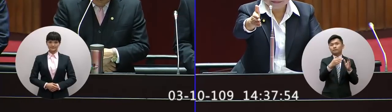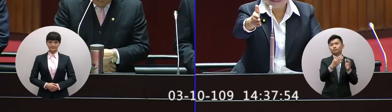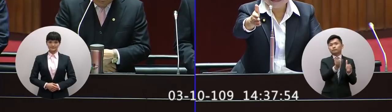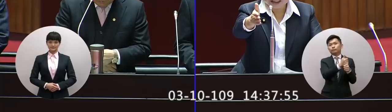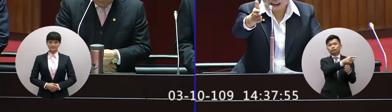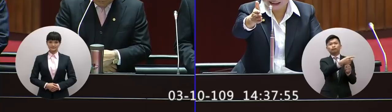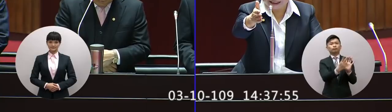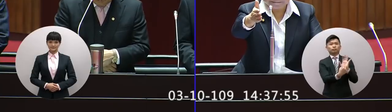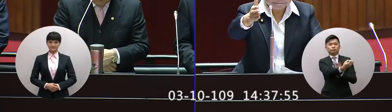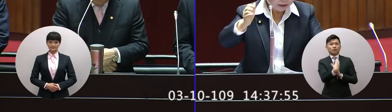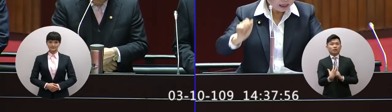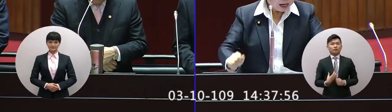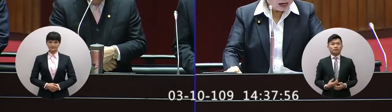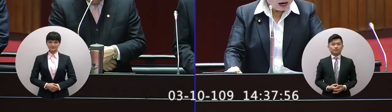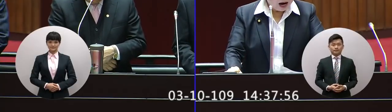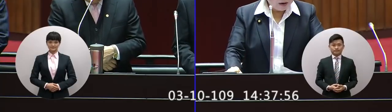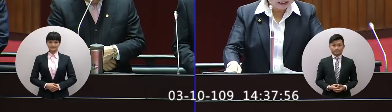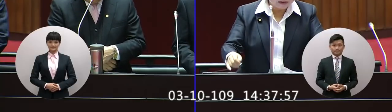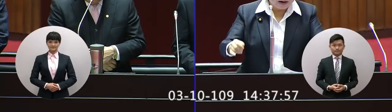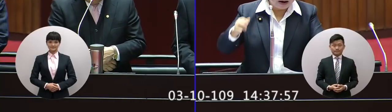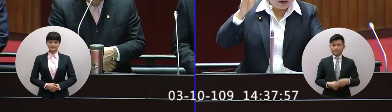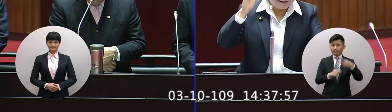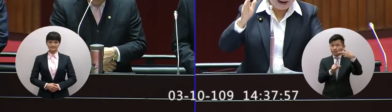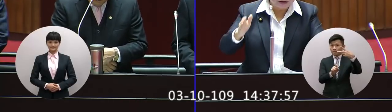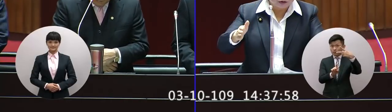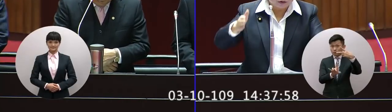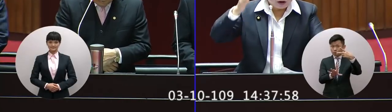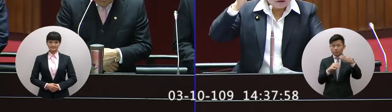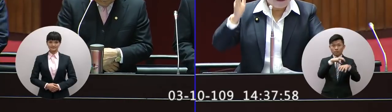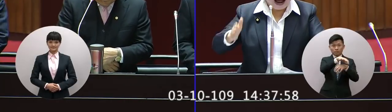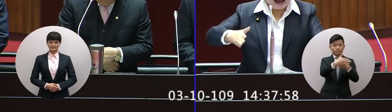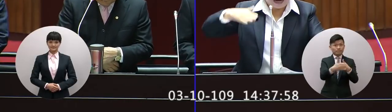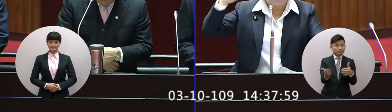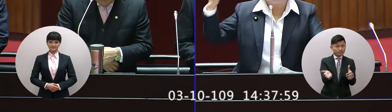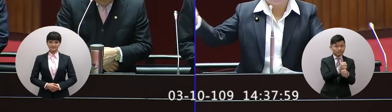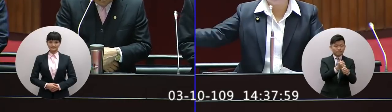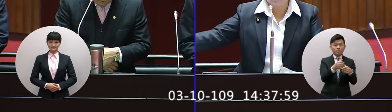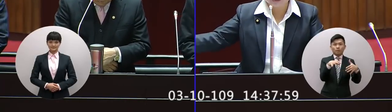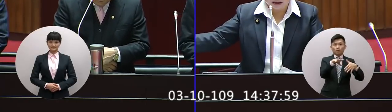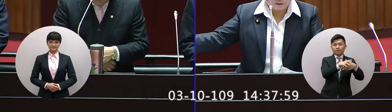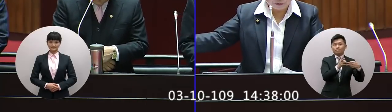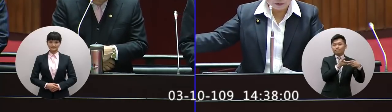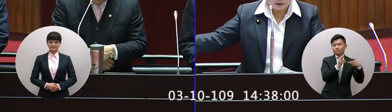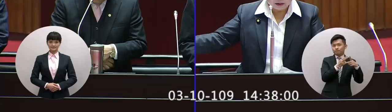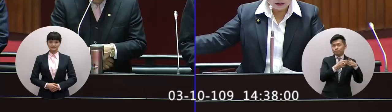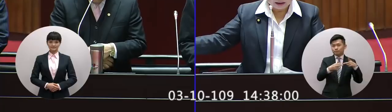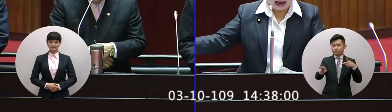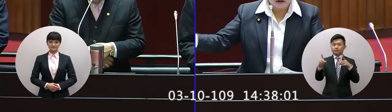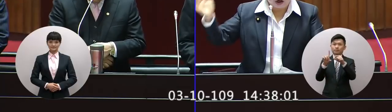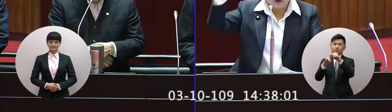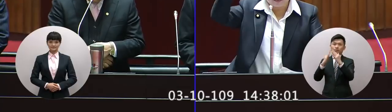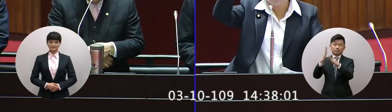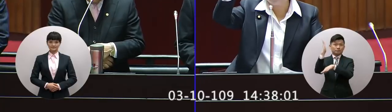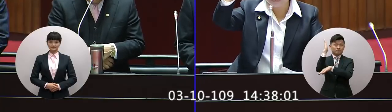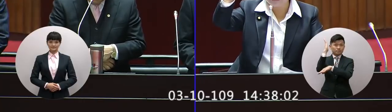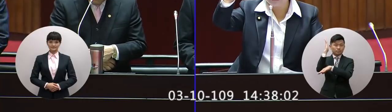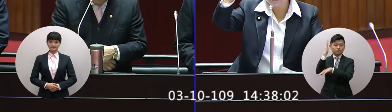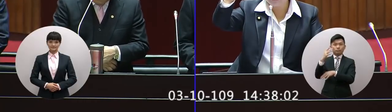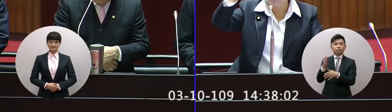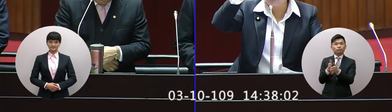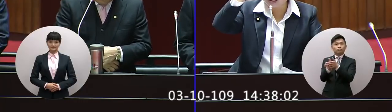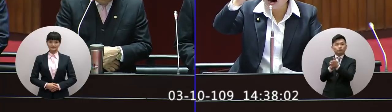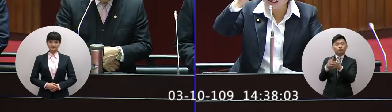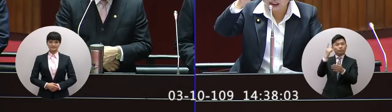释质疑，2月15号，环保署发函给台中市政府，要求